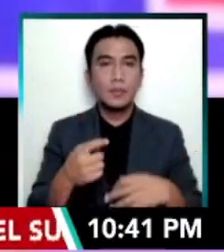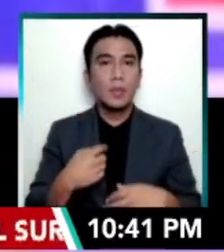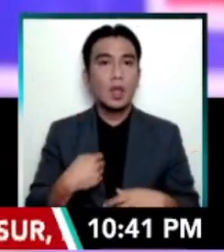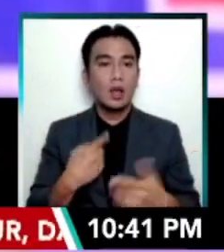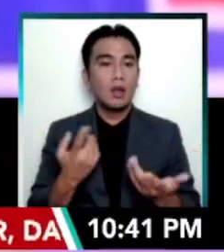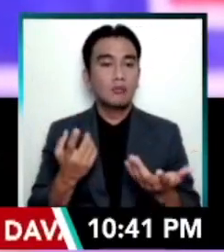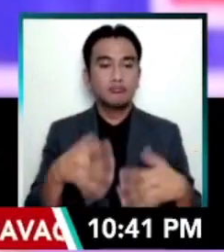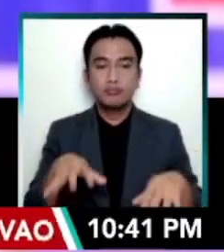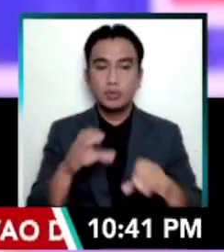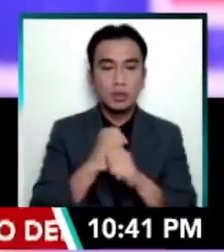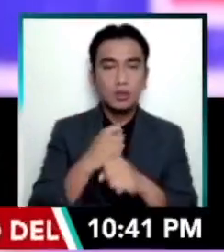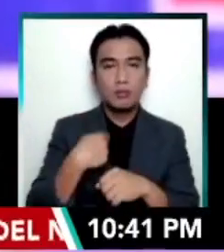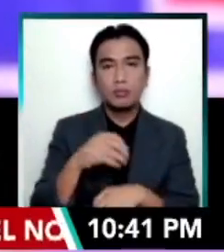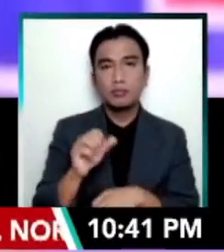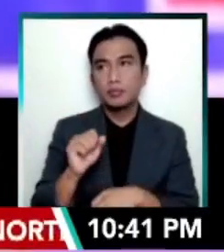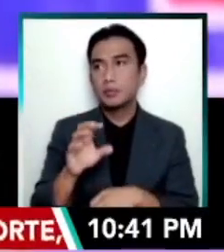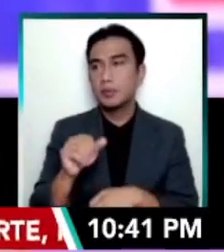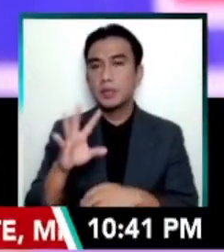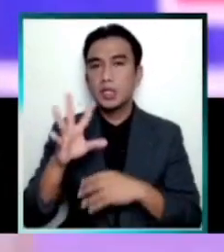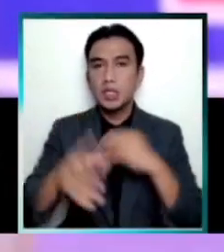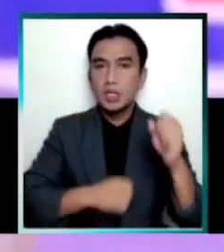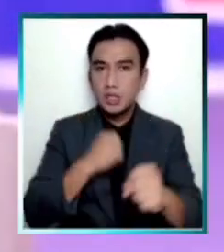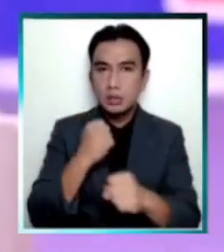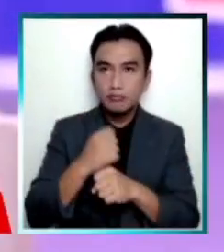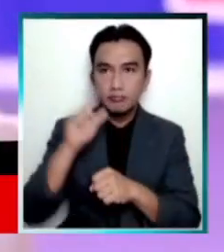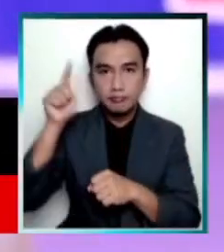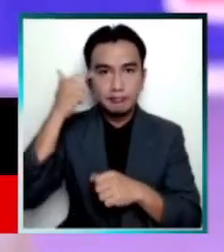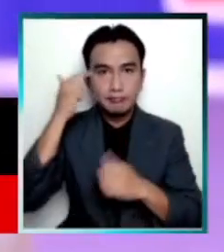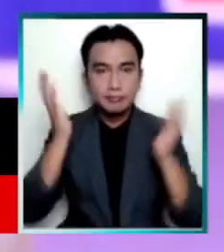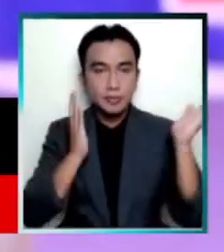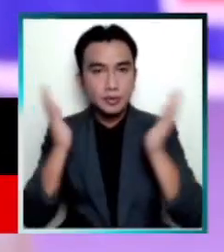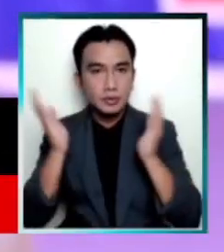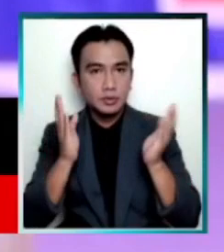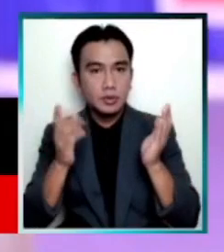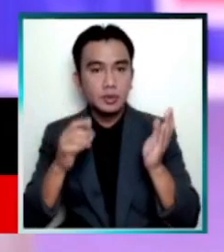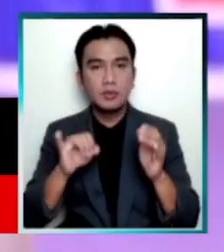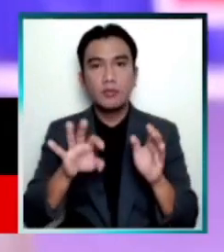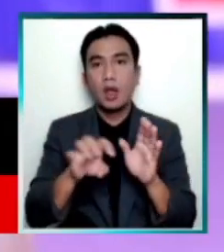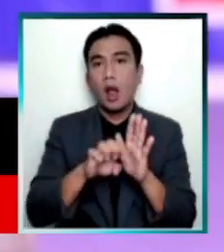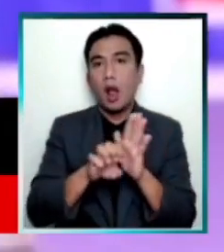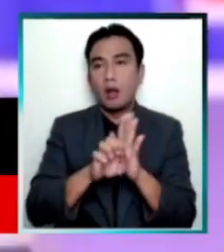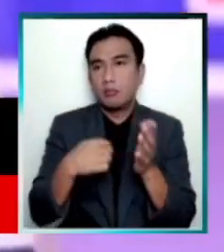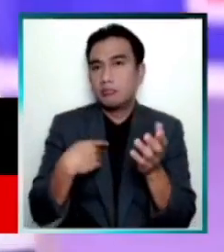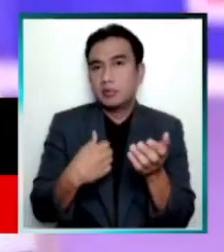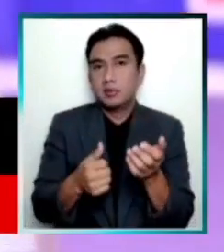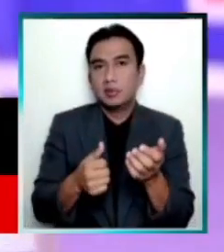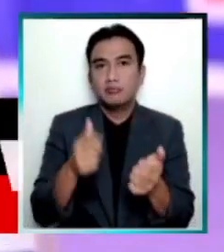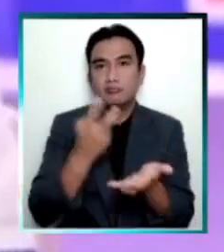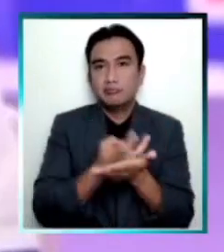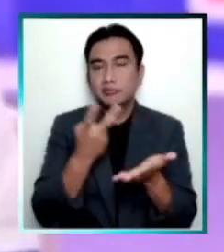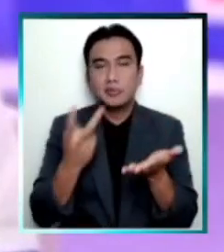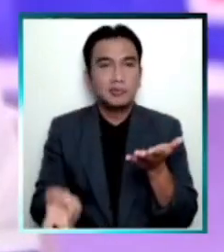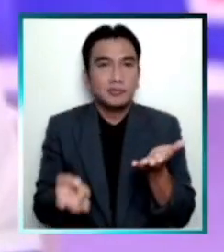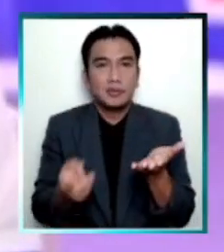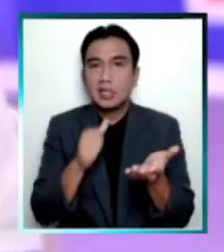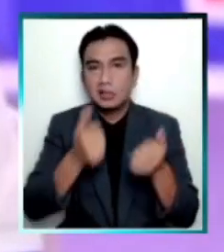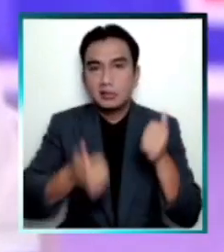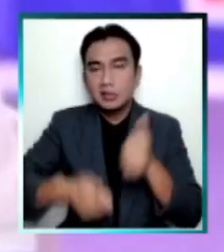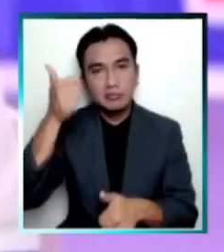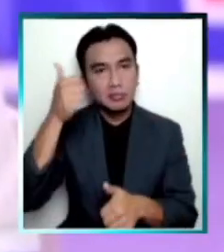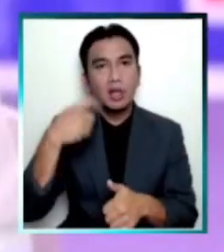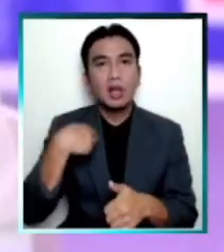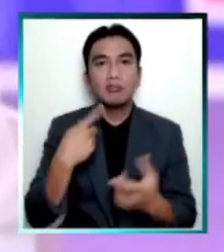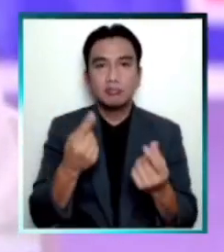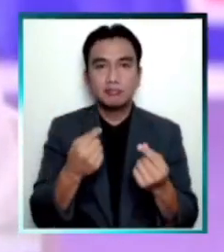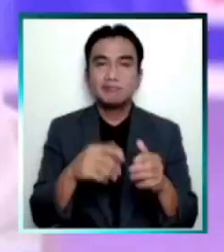No, if I don't make it, then I'll retire and live in peace, live quietly. If I make it, I'm prepared, I'm